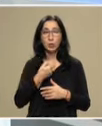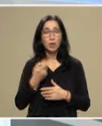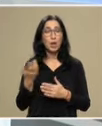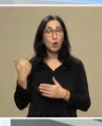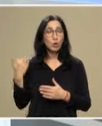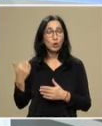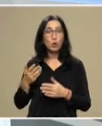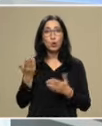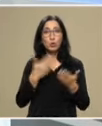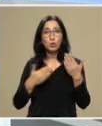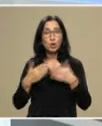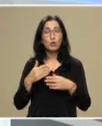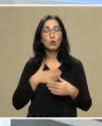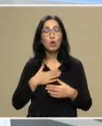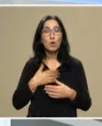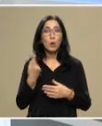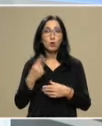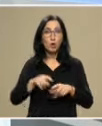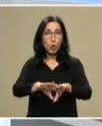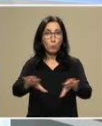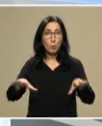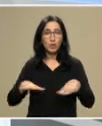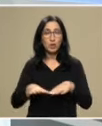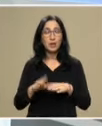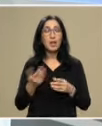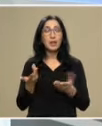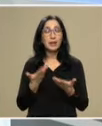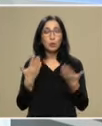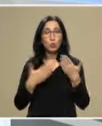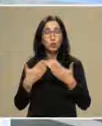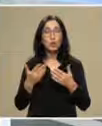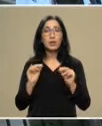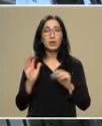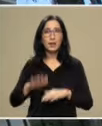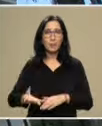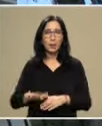Отскоро училището разполага с още едно помещение, в което учат най-малките.